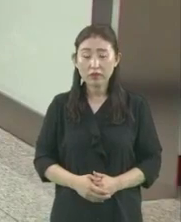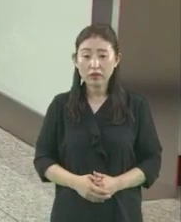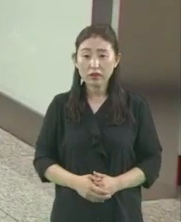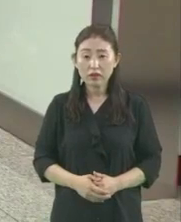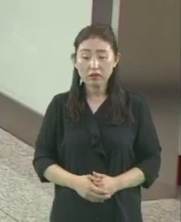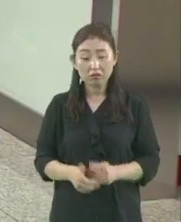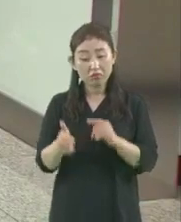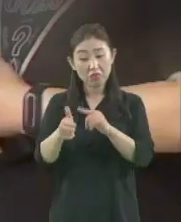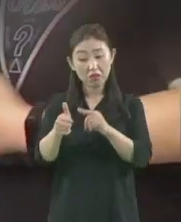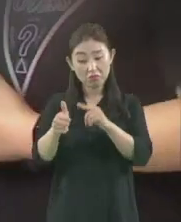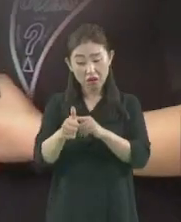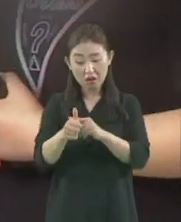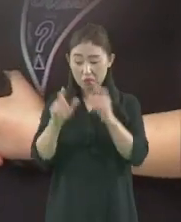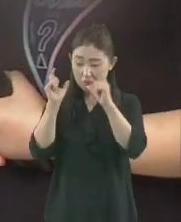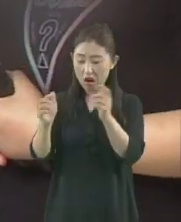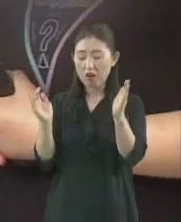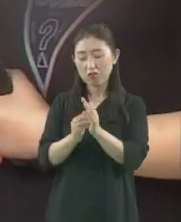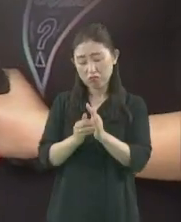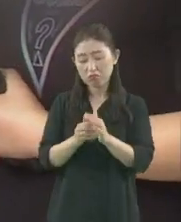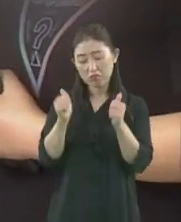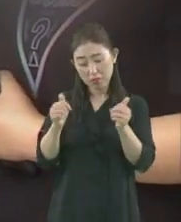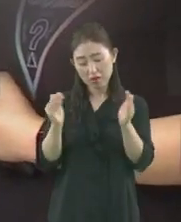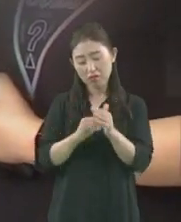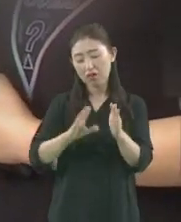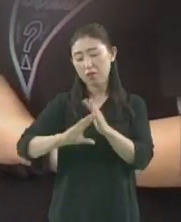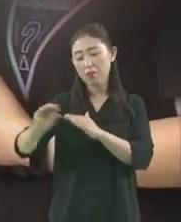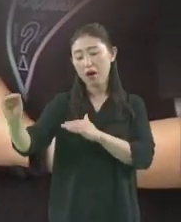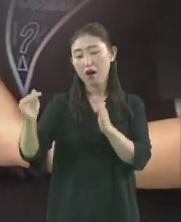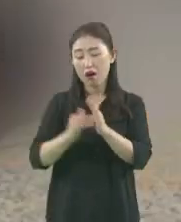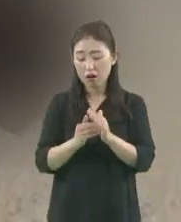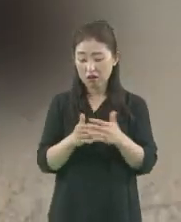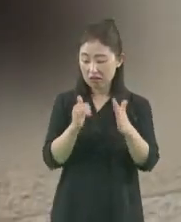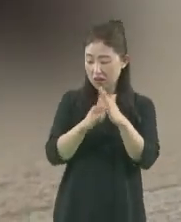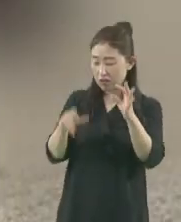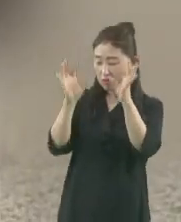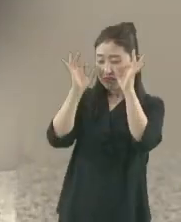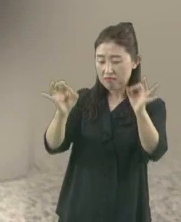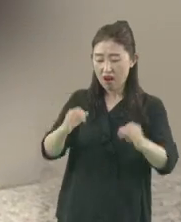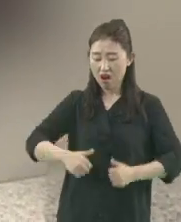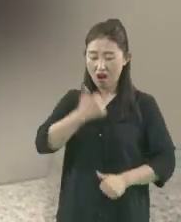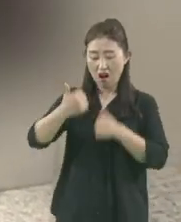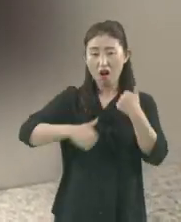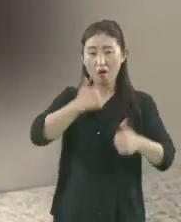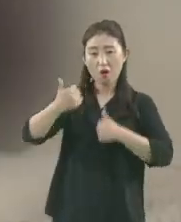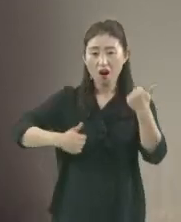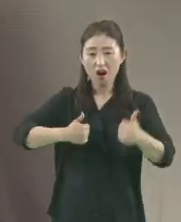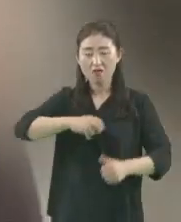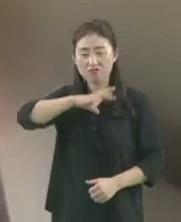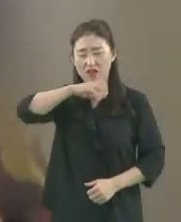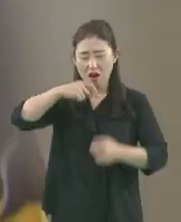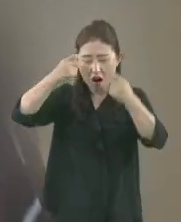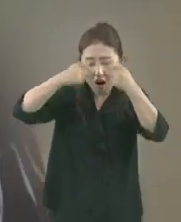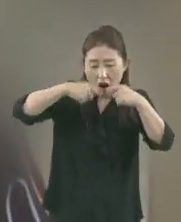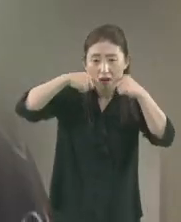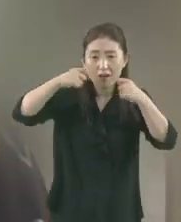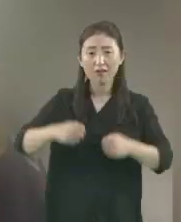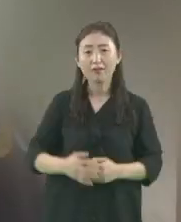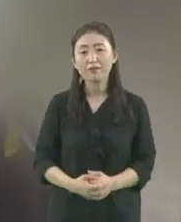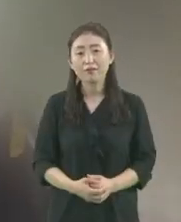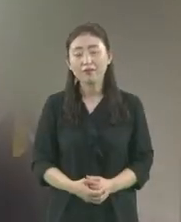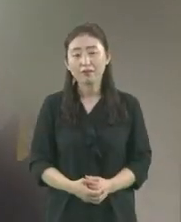A씨는 별말 없이 재판정을 빠져나갔고 피해자 유족들은 판결을 이해할 수 없다며 법정 앞에서 울음을